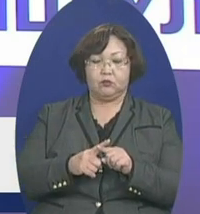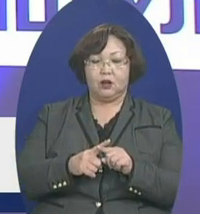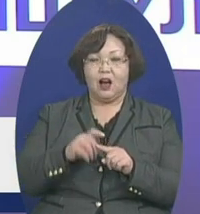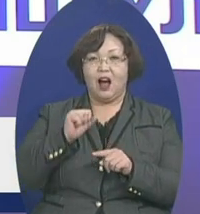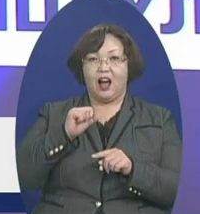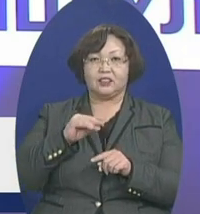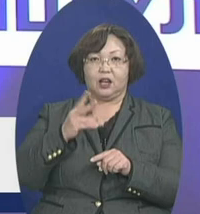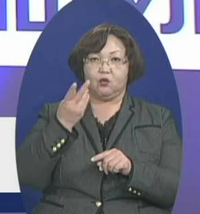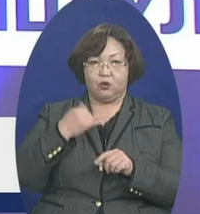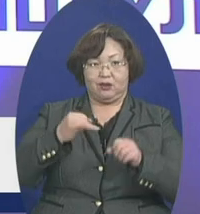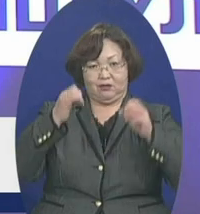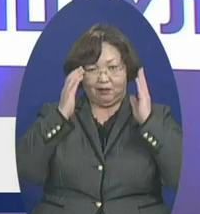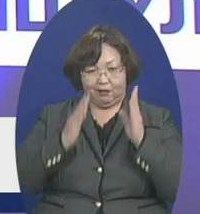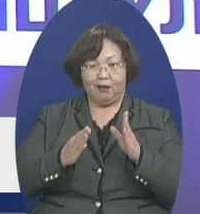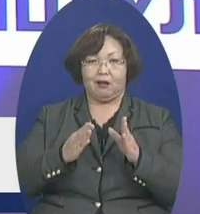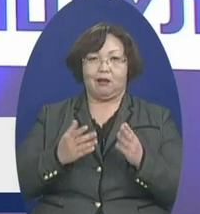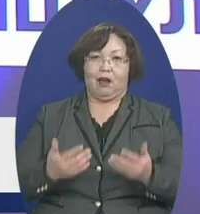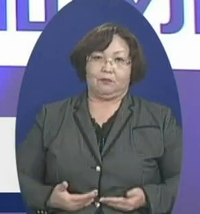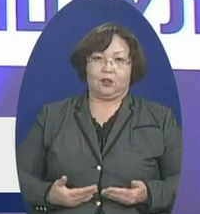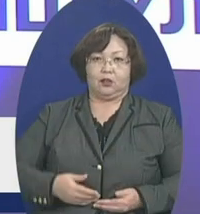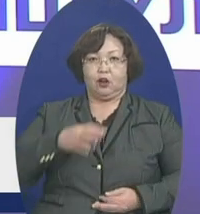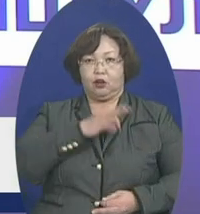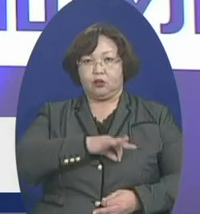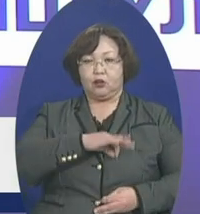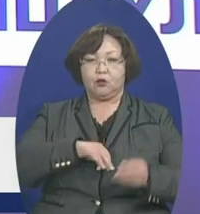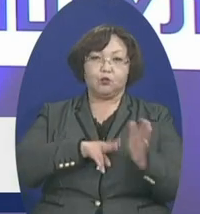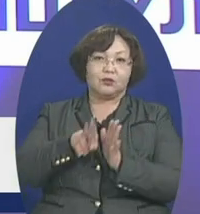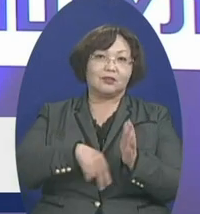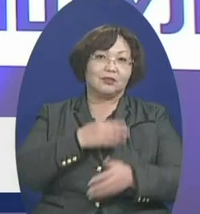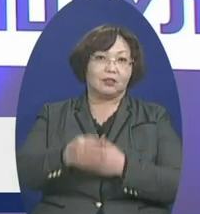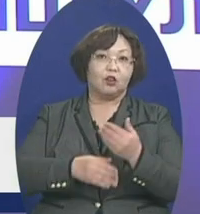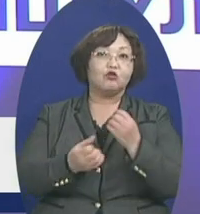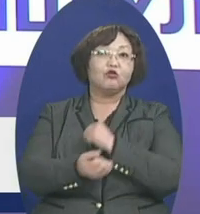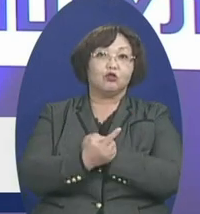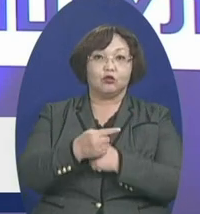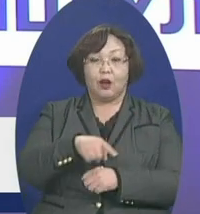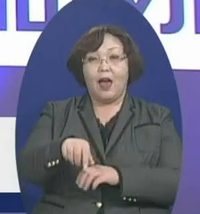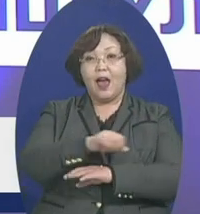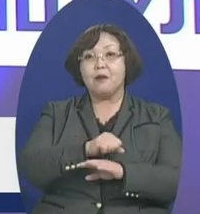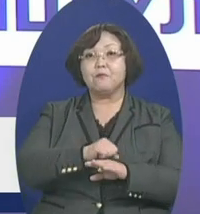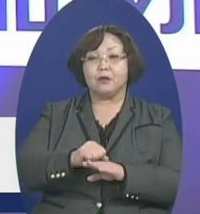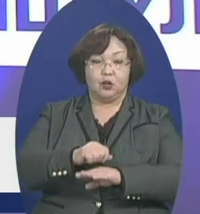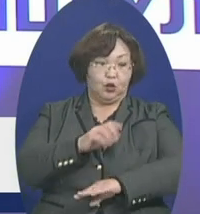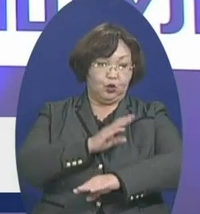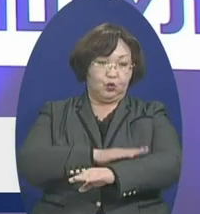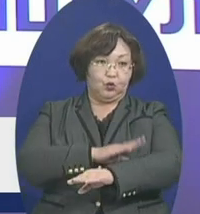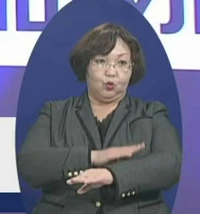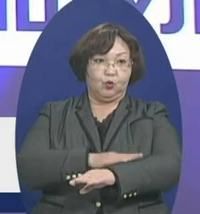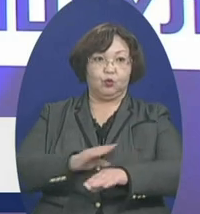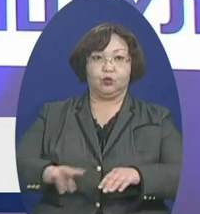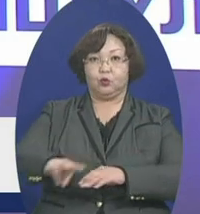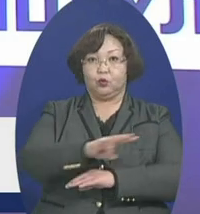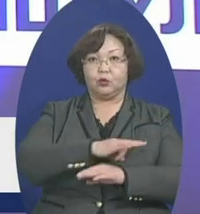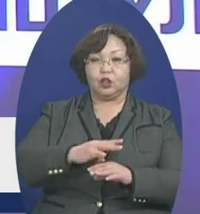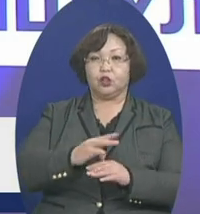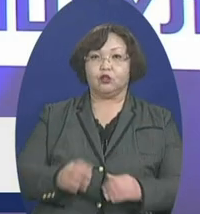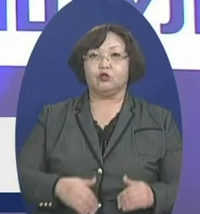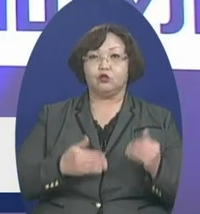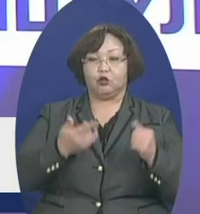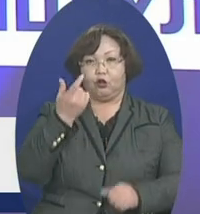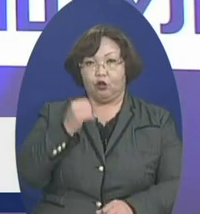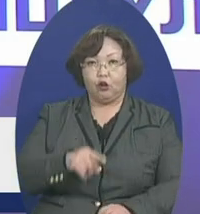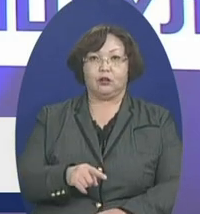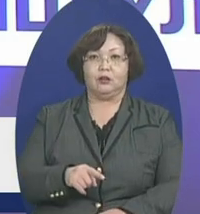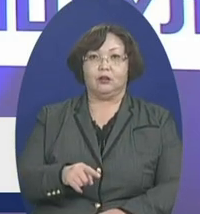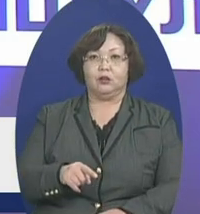одоо ажил хөдөлмөрийг эрхэлж бол үндсэндээ амжиргаагаа залгуулдаг ийм онцлогтой. Тийм учраас бол зүүн бүсийн хөгжлийн номер 1 асуудал бол хөдөө аж ахуйн энэ